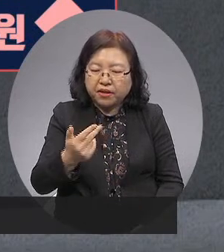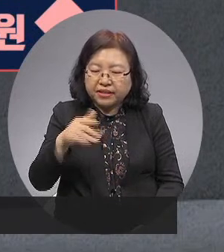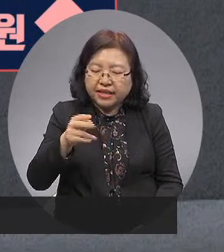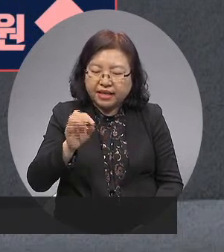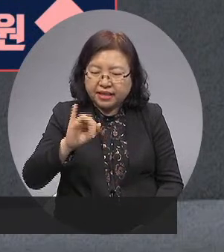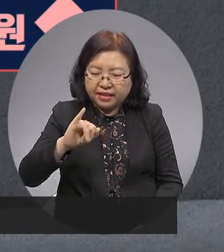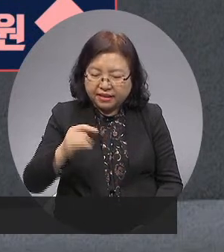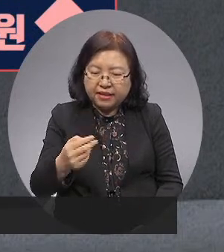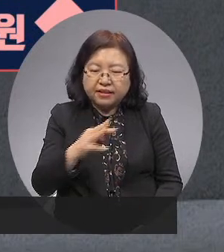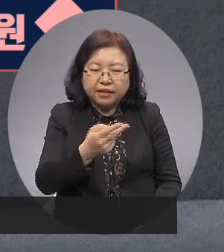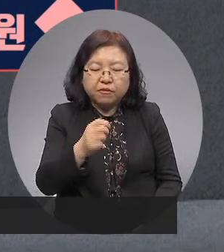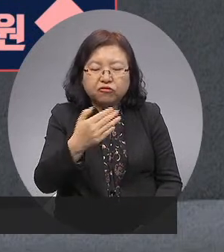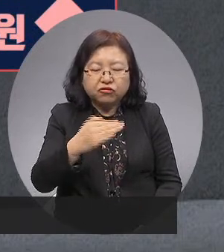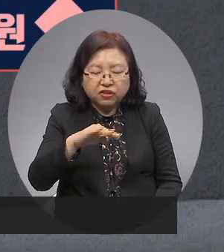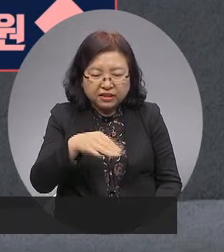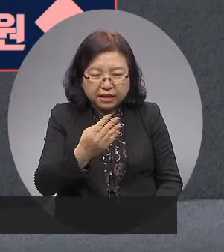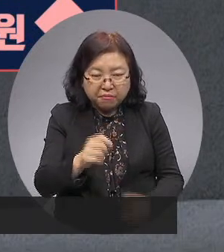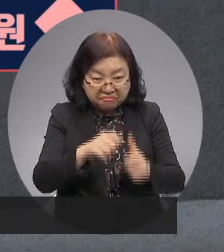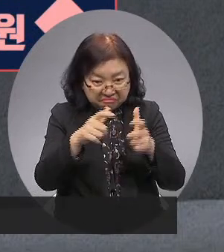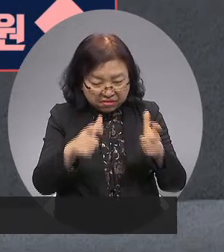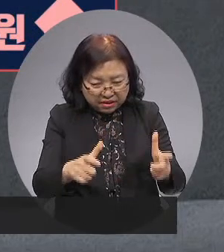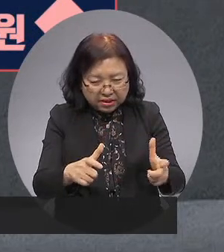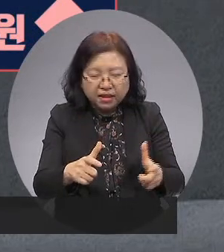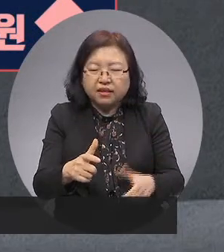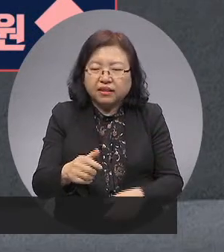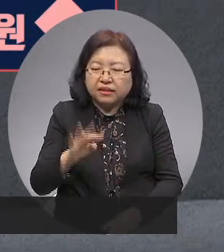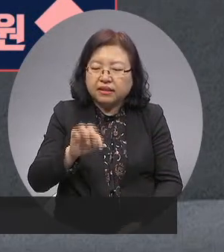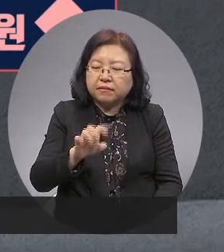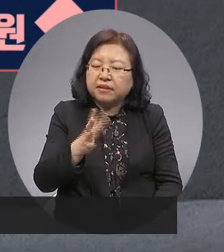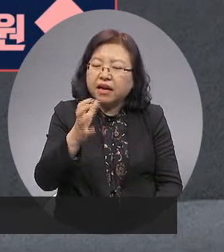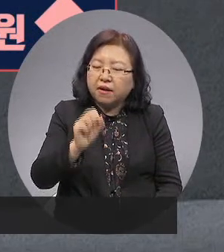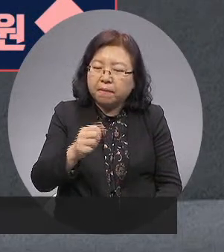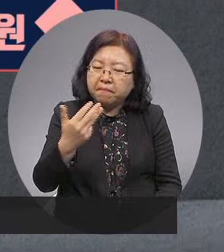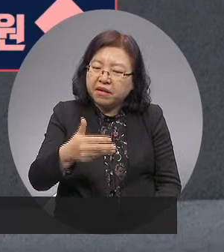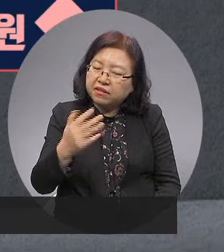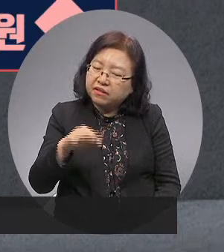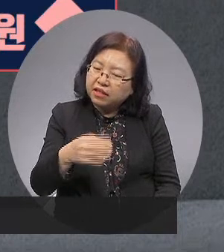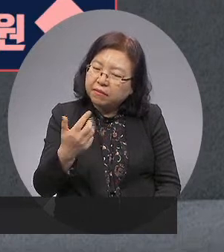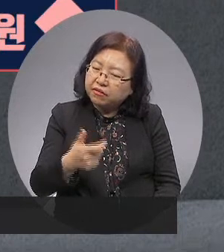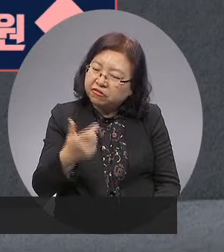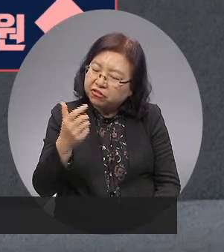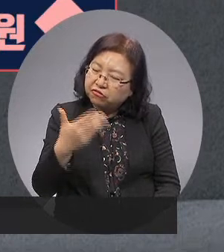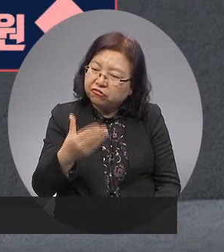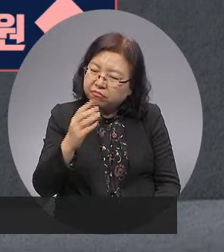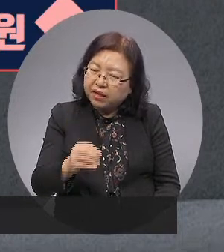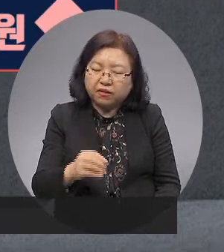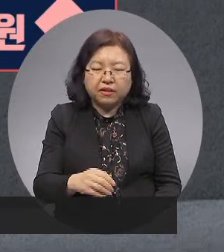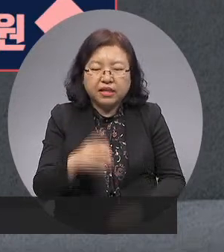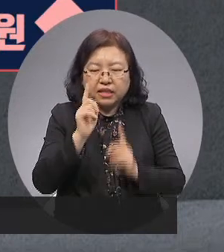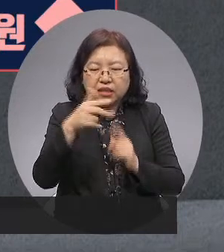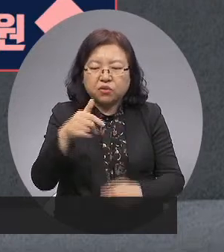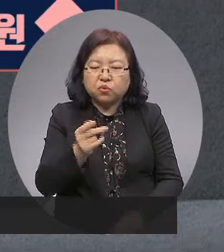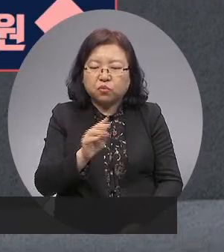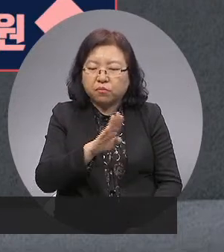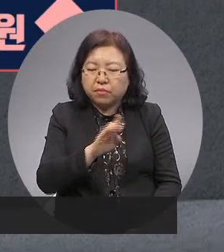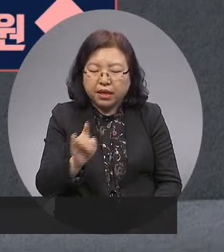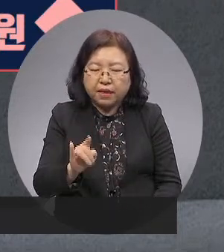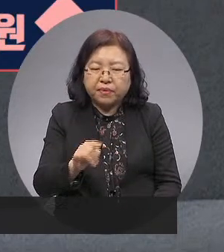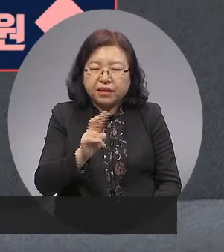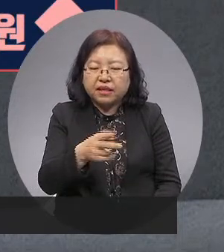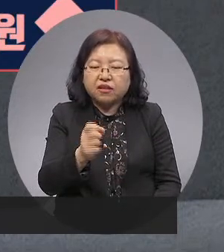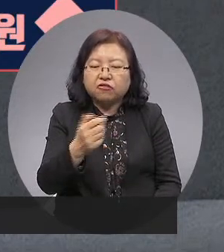3억 9,477만 원 증가한 44억 8,469만 원, 이종배 의원이